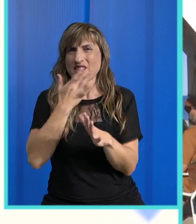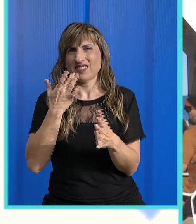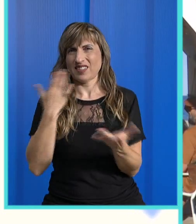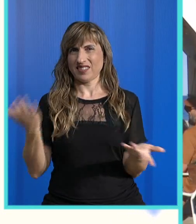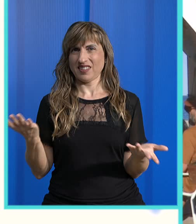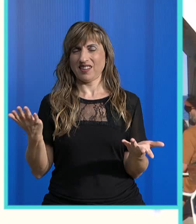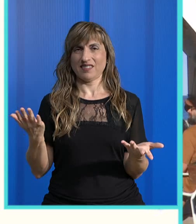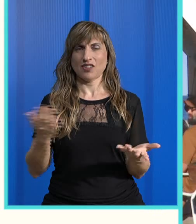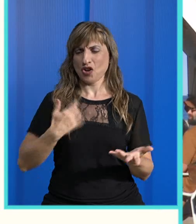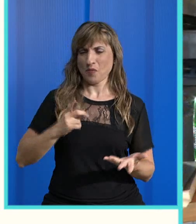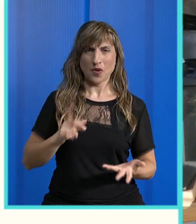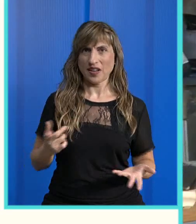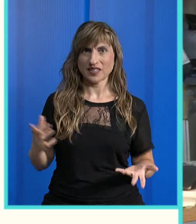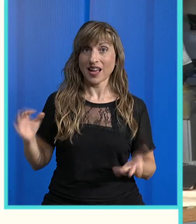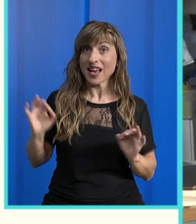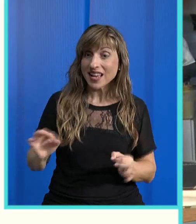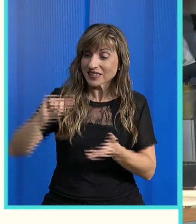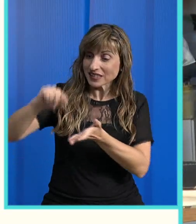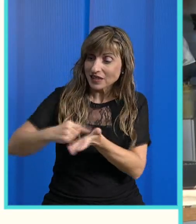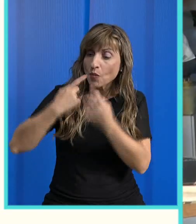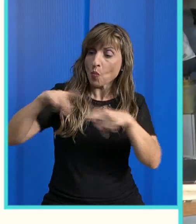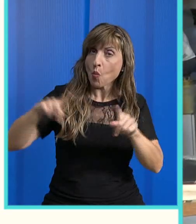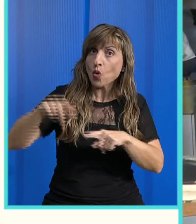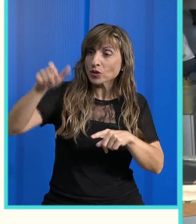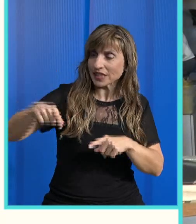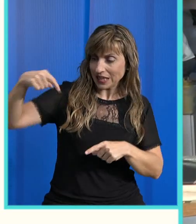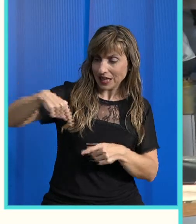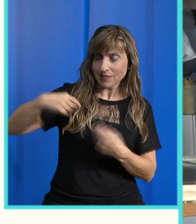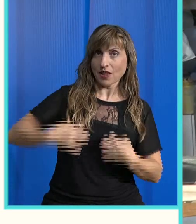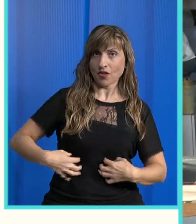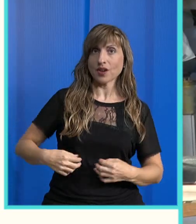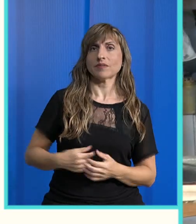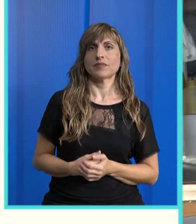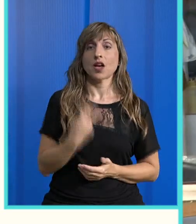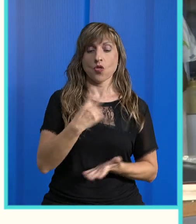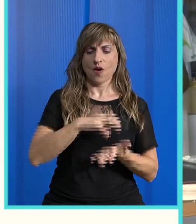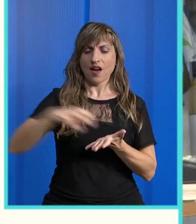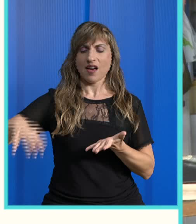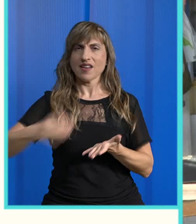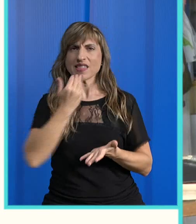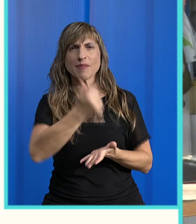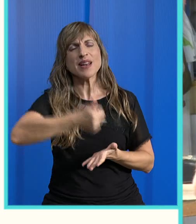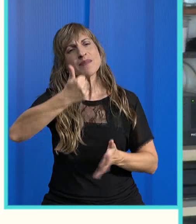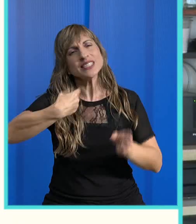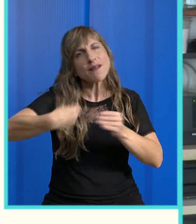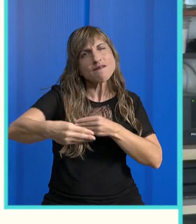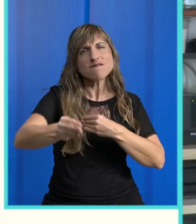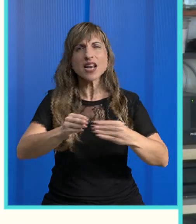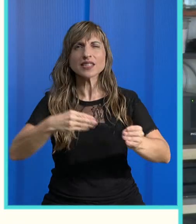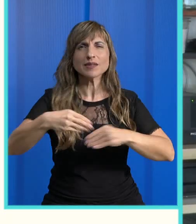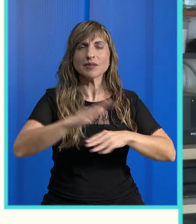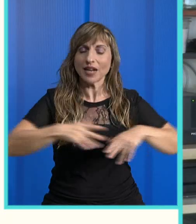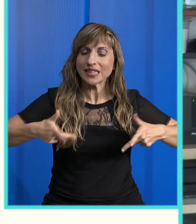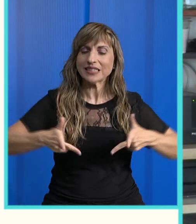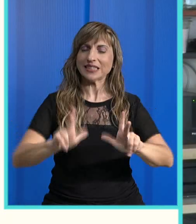són tots músics de Badalona que contractem i que aquest any no han tingut feina. Les dues guinguetes reclamen més flexibilitat a'hora d'obtenir els permisos per a